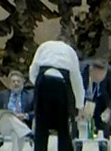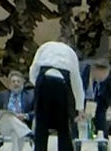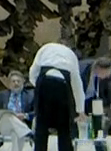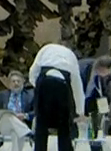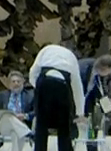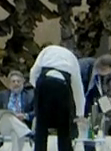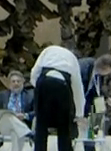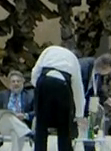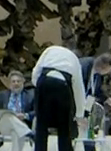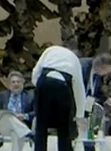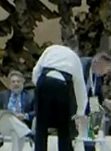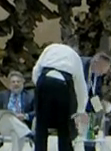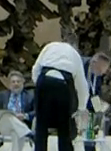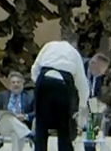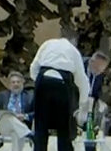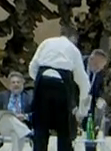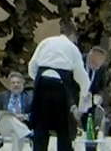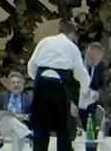Prego.